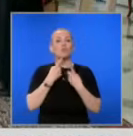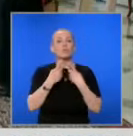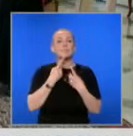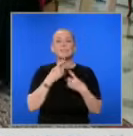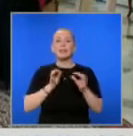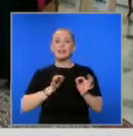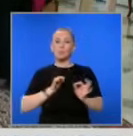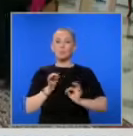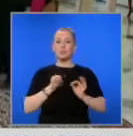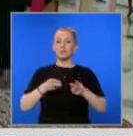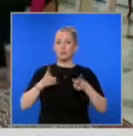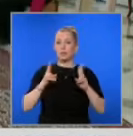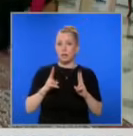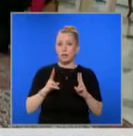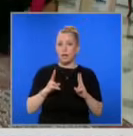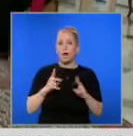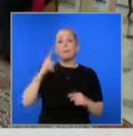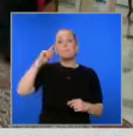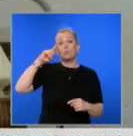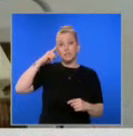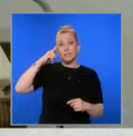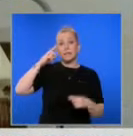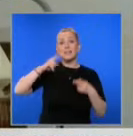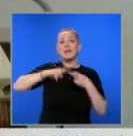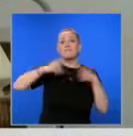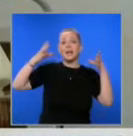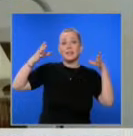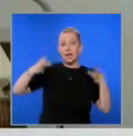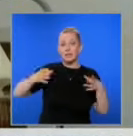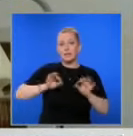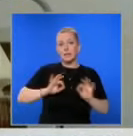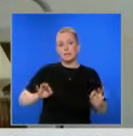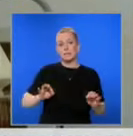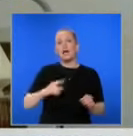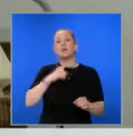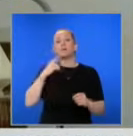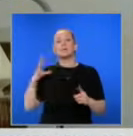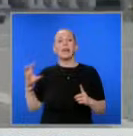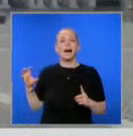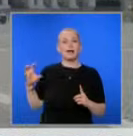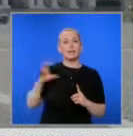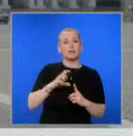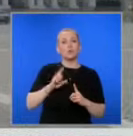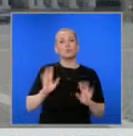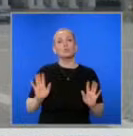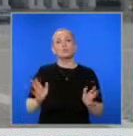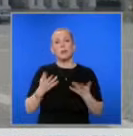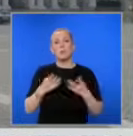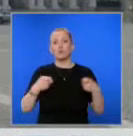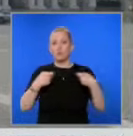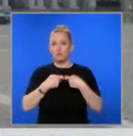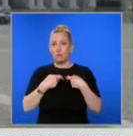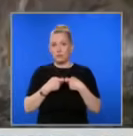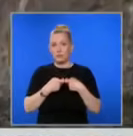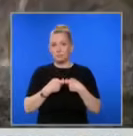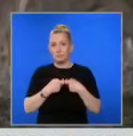решение и подчерта, че позицията на Ватикана е ясна. Русия е агресорът, който е започнал войната. Генералният секретар на